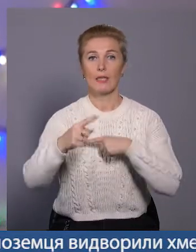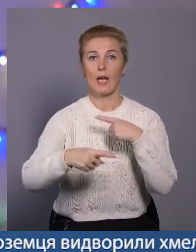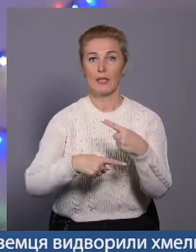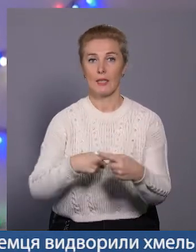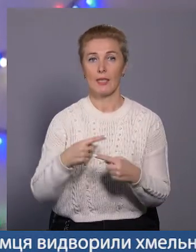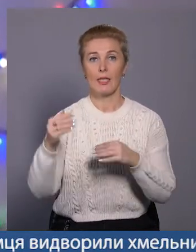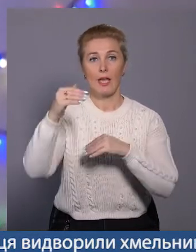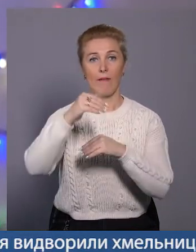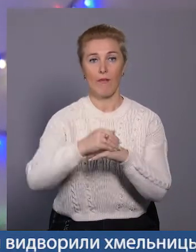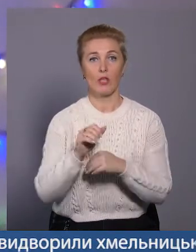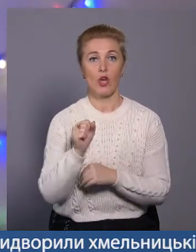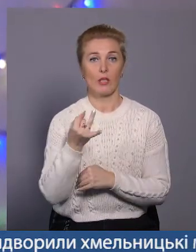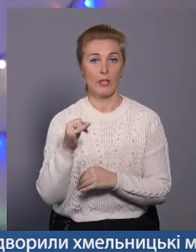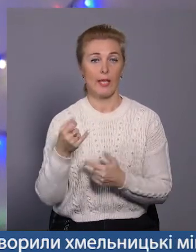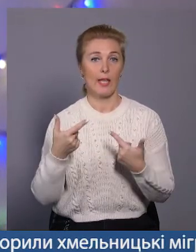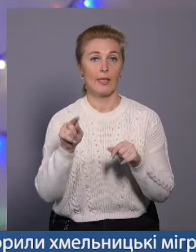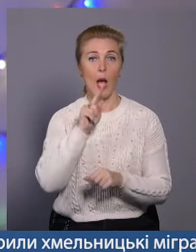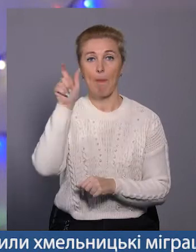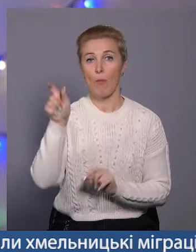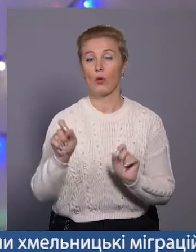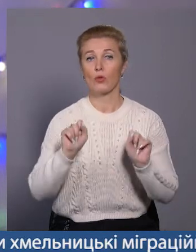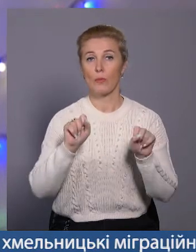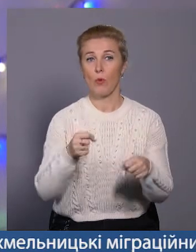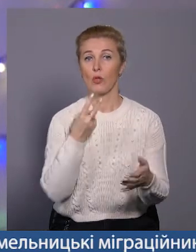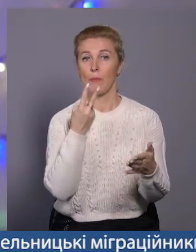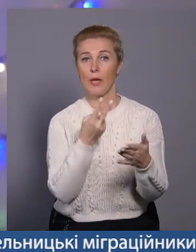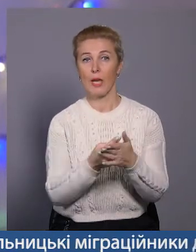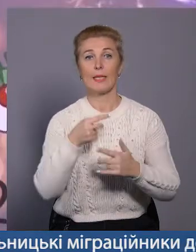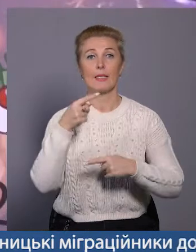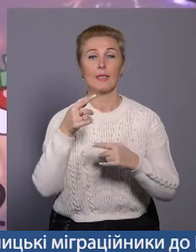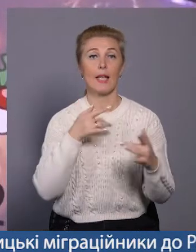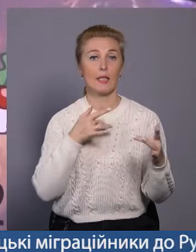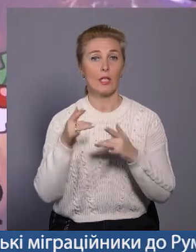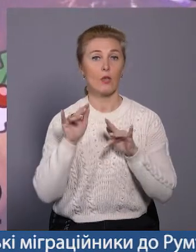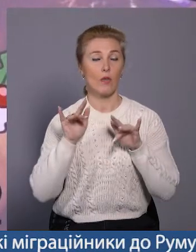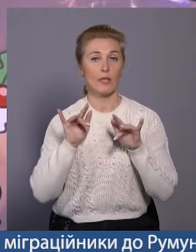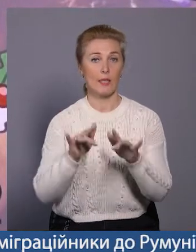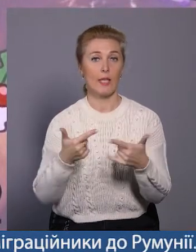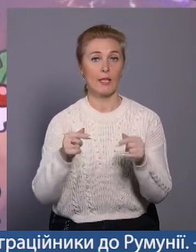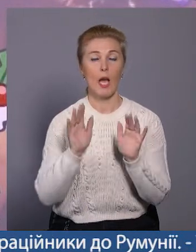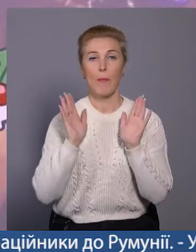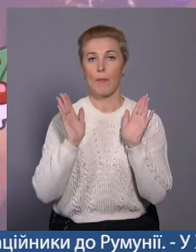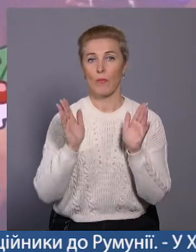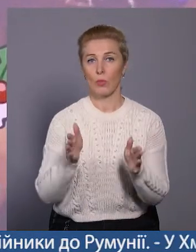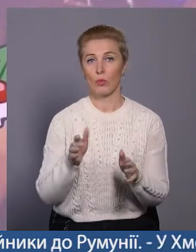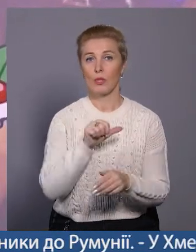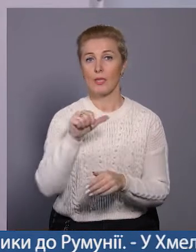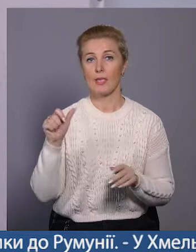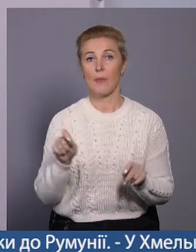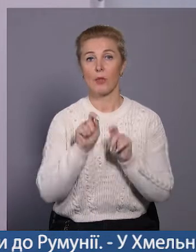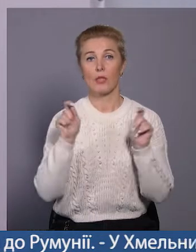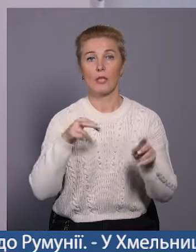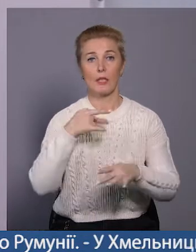традиційний вечір на Андрія, де молодь зможе переглянути театралізоване дійство, де будуть саме розкриті